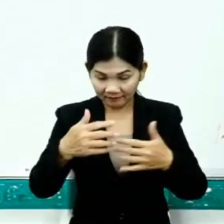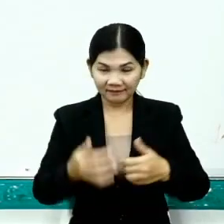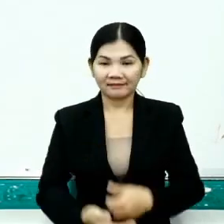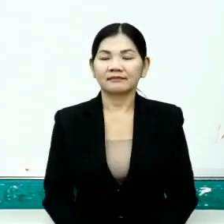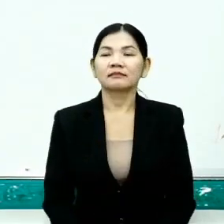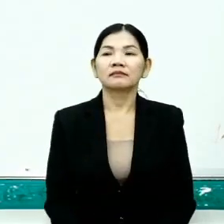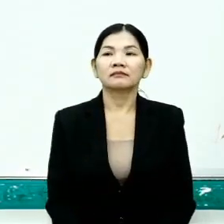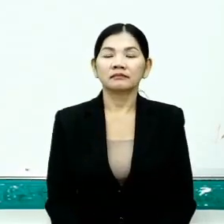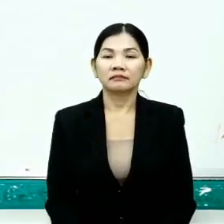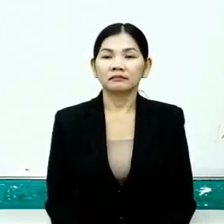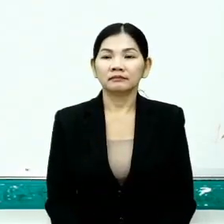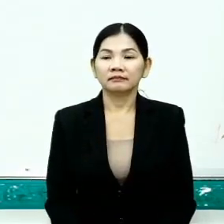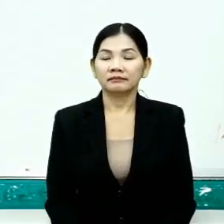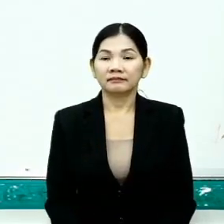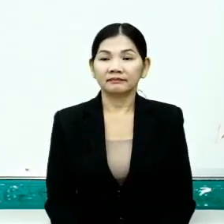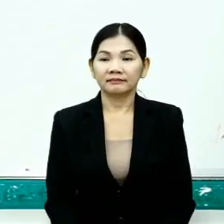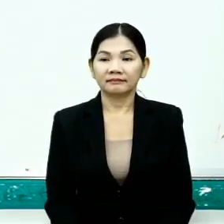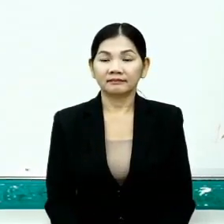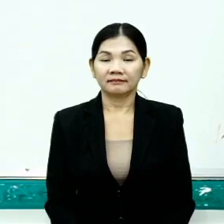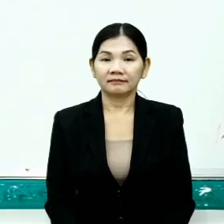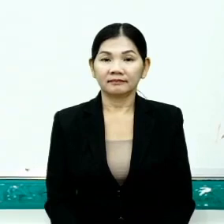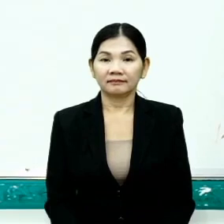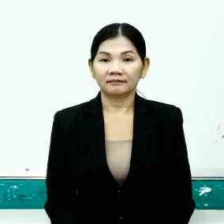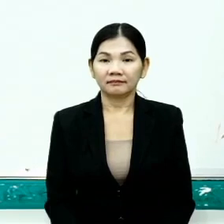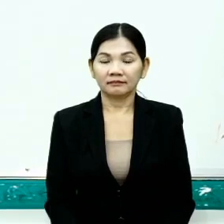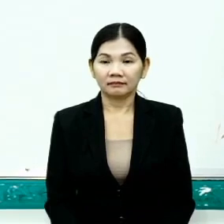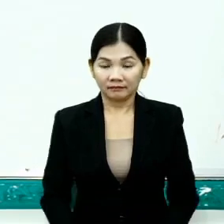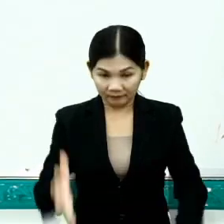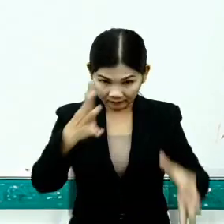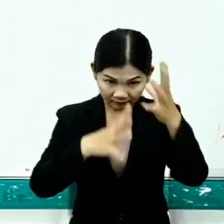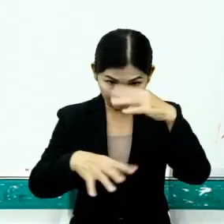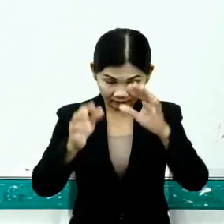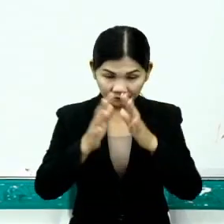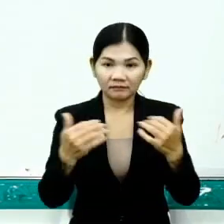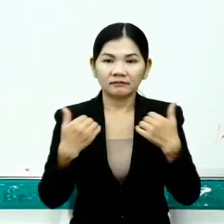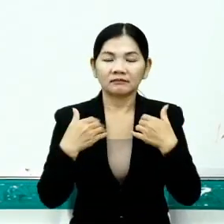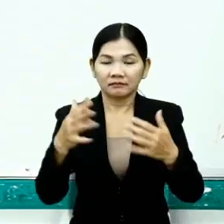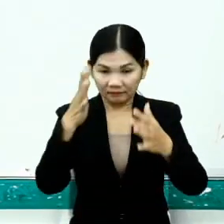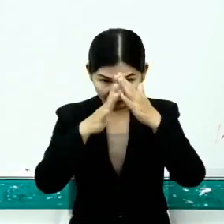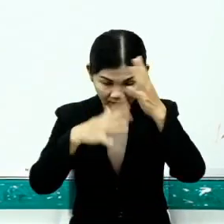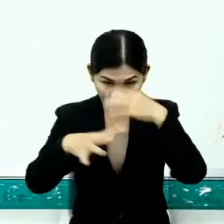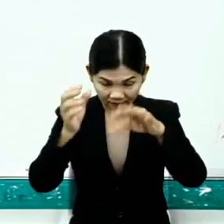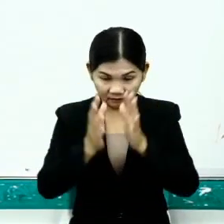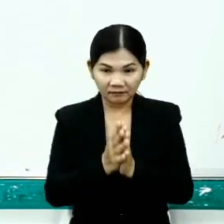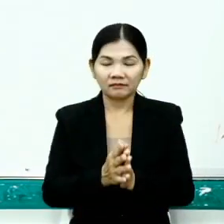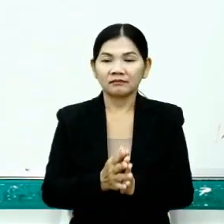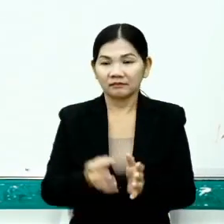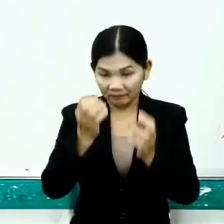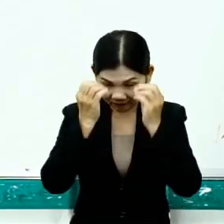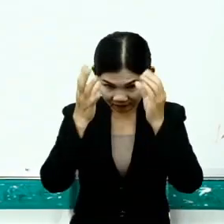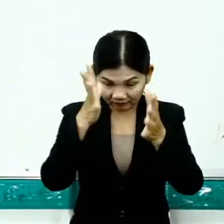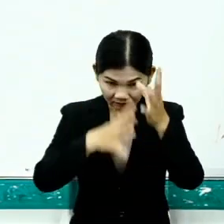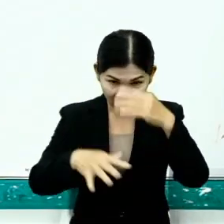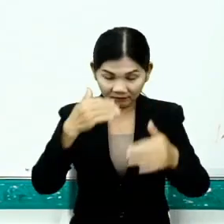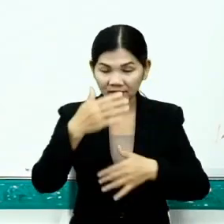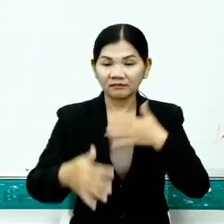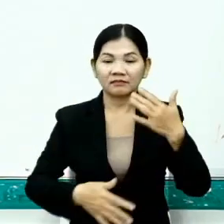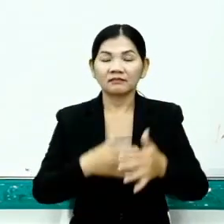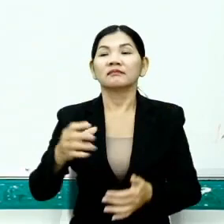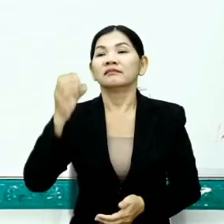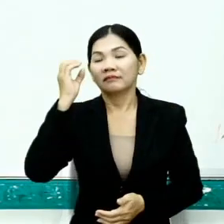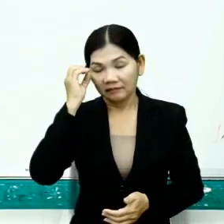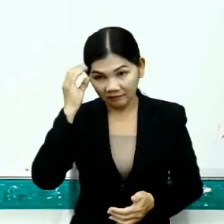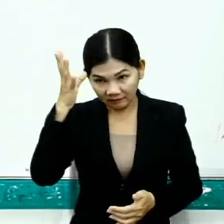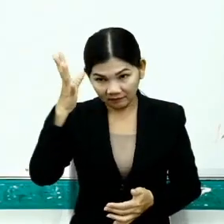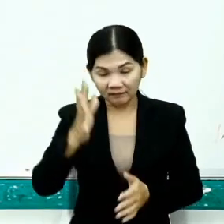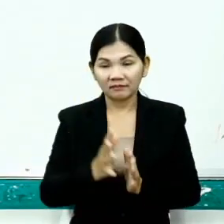con chà sập bài riêng giống con trâu mộc riêng nát thế mộc là riêng cho nên trà em cứ sập bài phong cứ